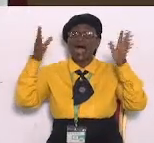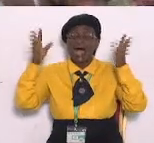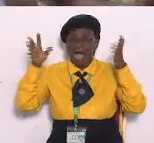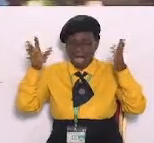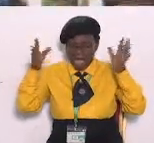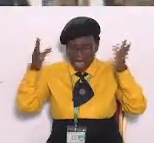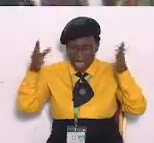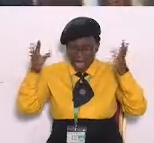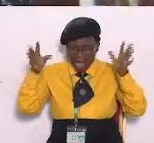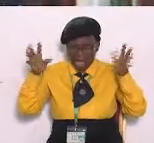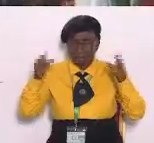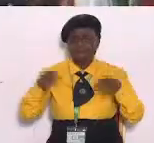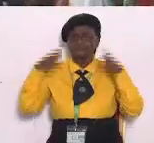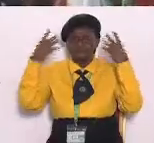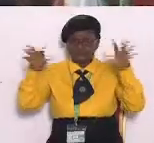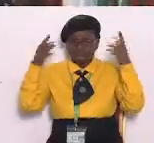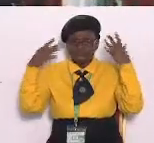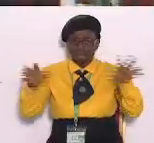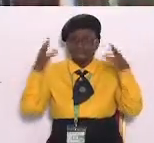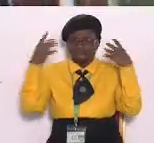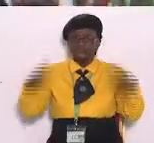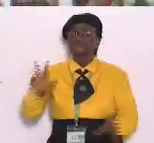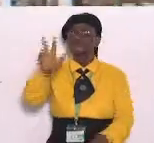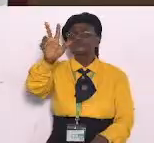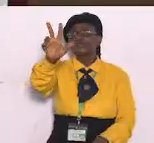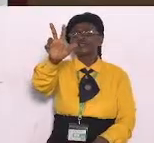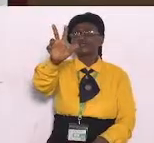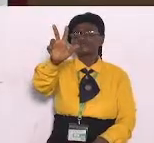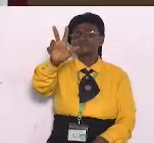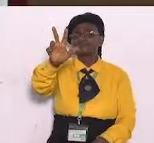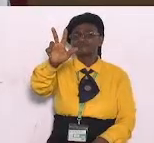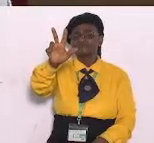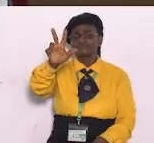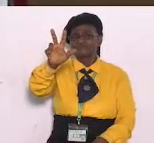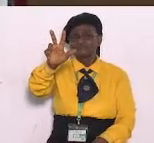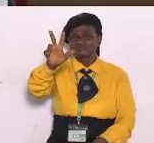pour applaudir tes mains sont créées pour